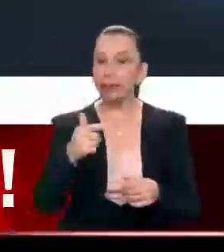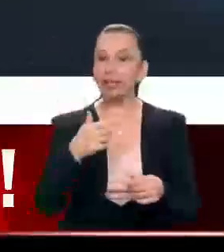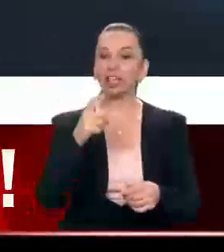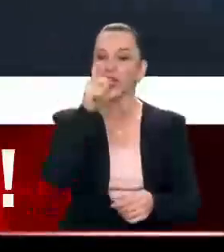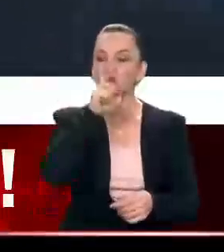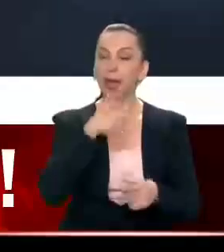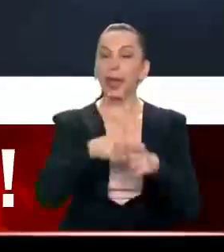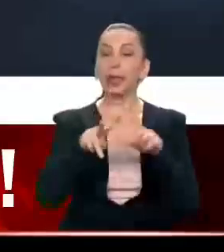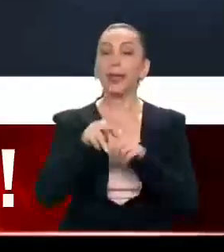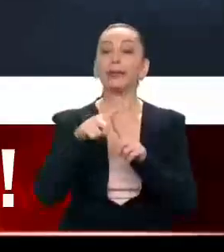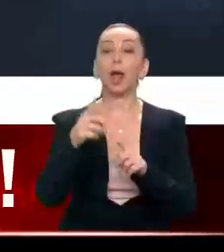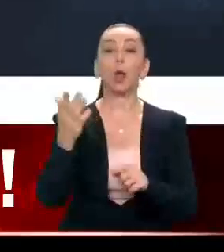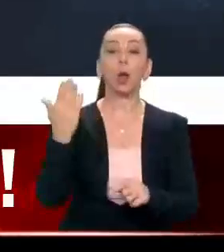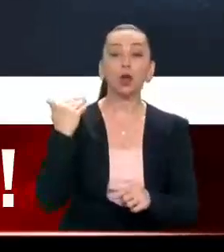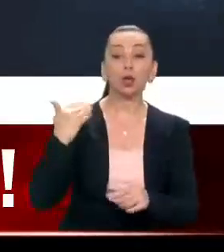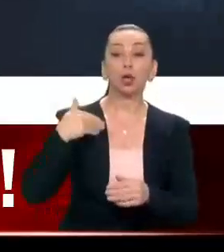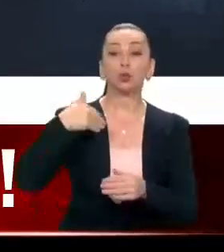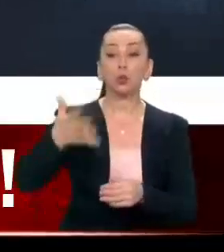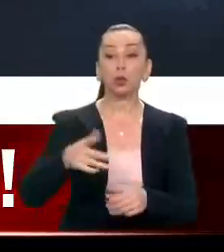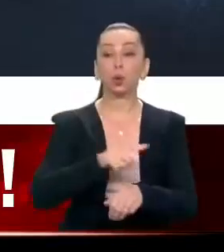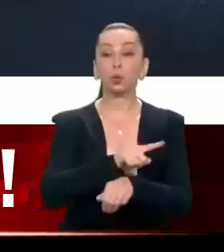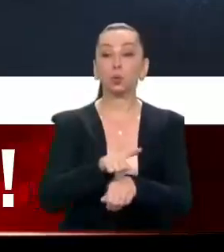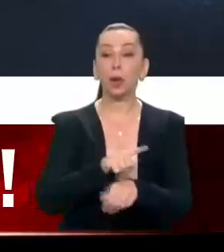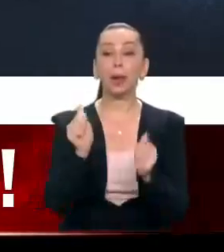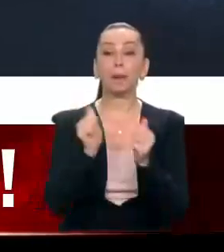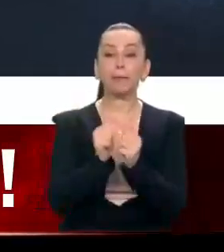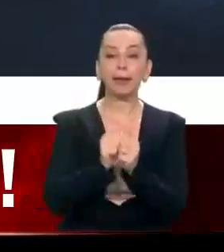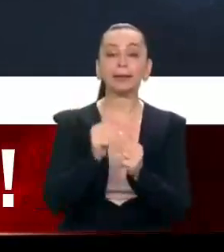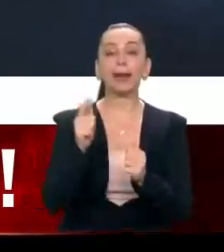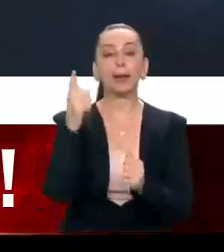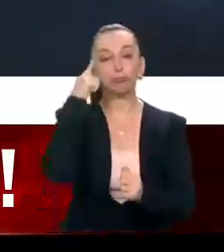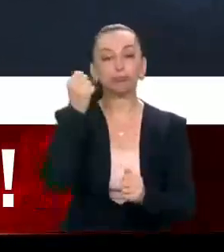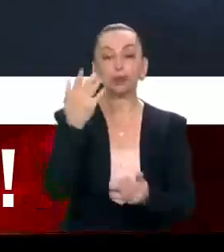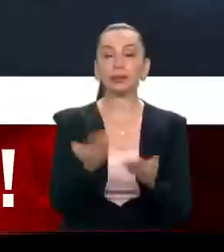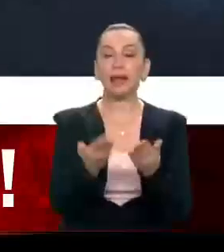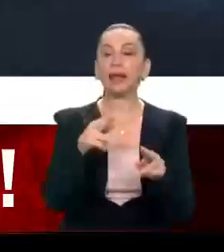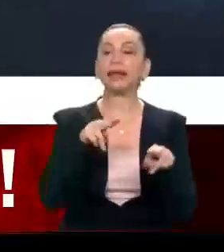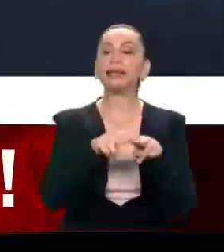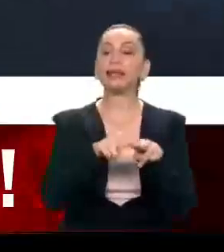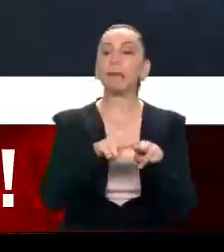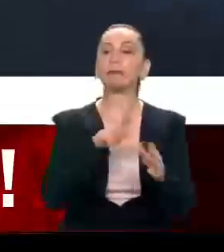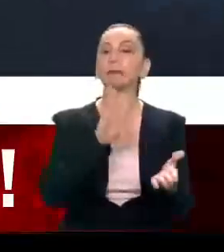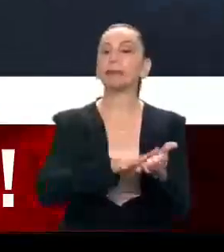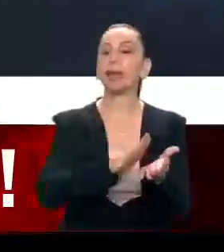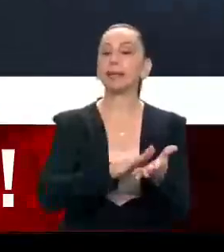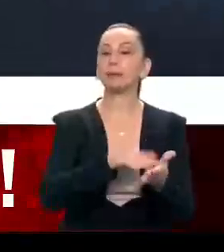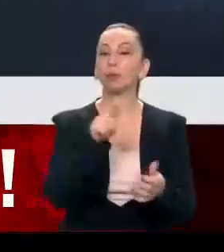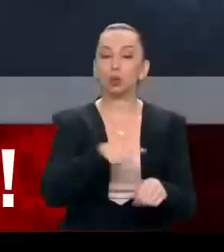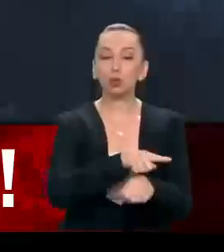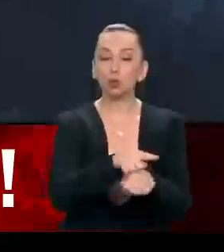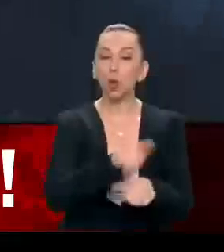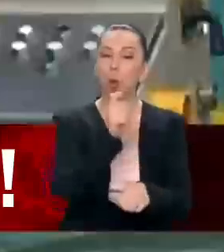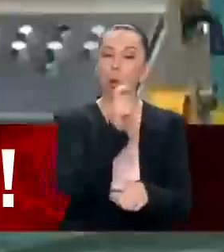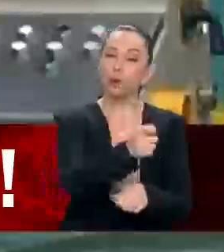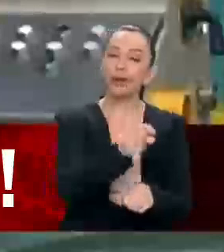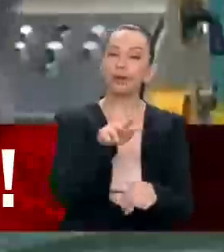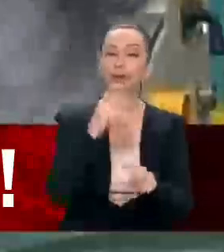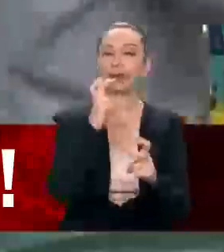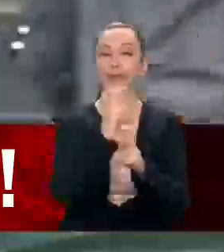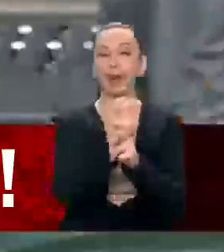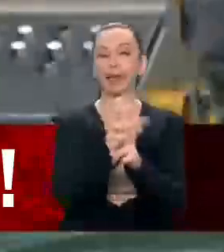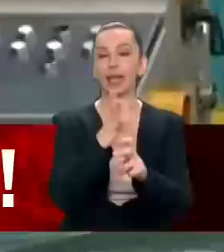EYT öncesi hem EYT sonrası süresini birlikte değerlendirerek kıdem tazminatının bütün süre üzerinden ödenmesi gibi bir risk var